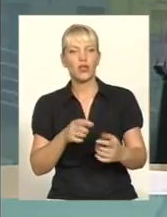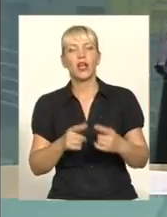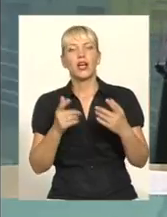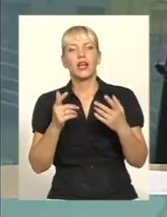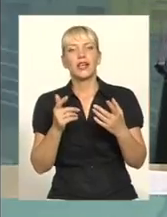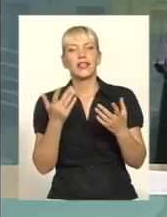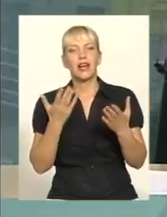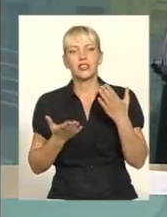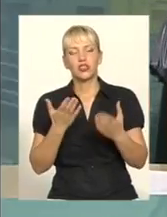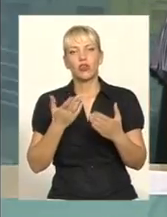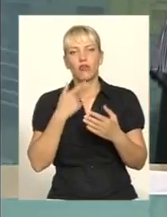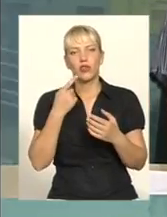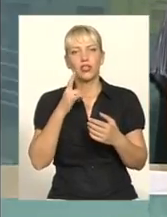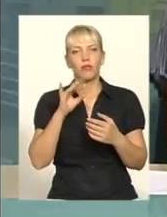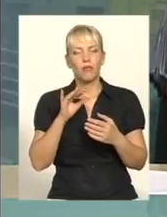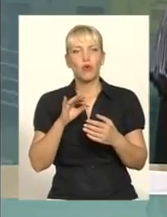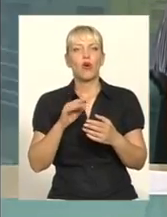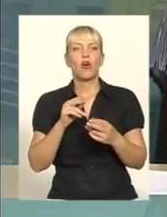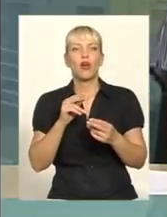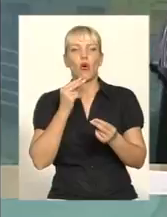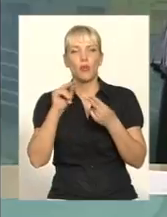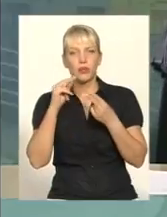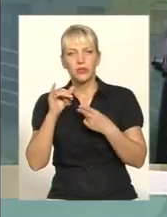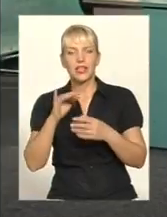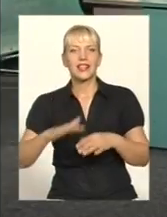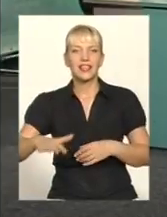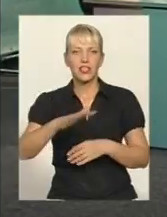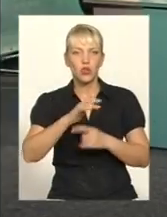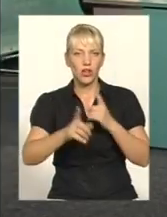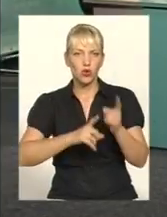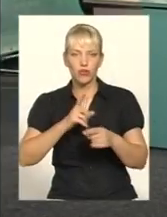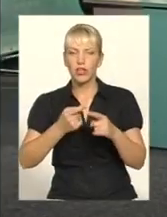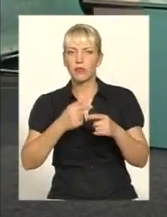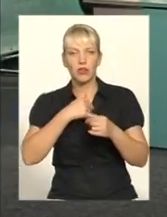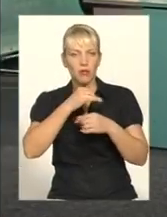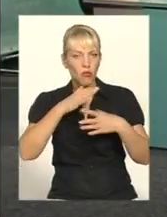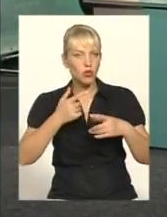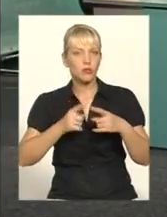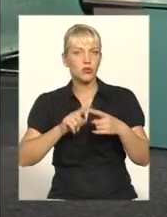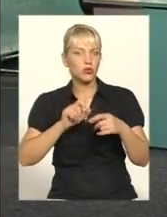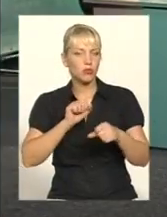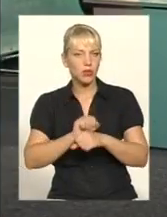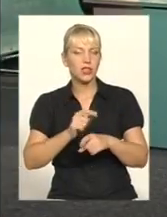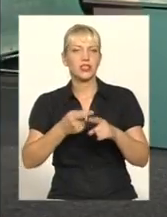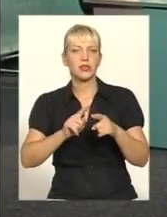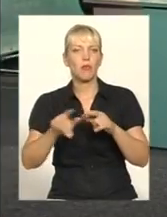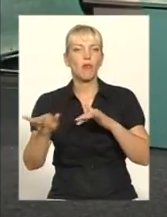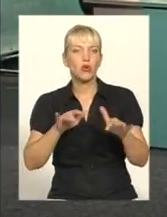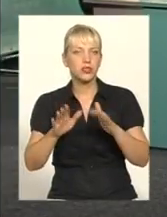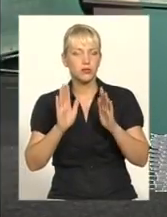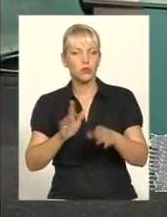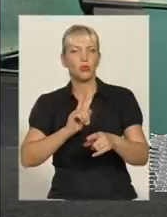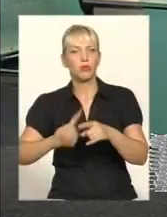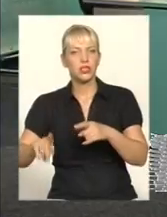оптимізація, територіальна реформа, нікуди ми від того не дінемося, найближчим часом ці процеси будуть лише пришвидшуватися.